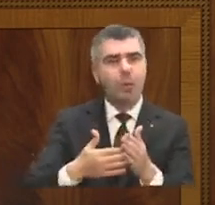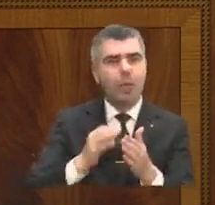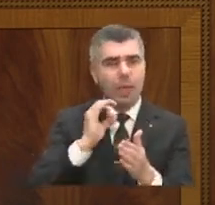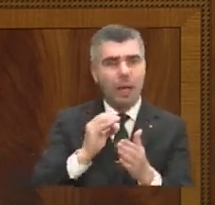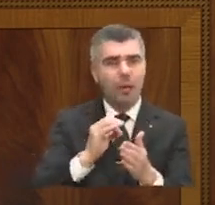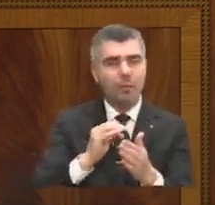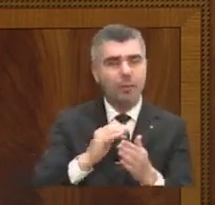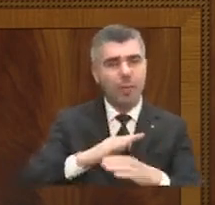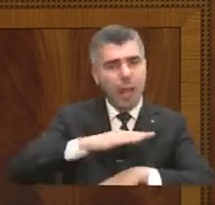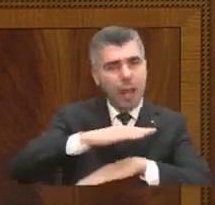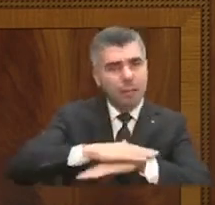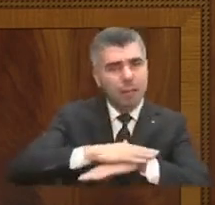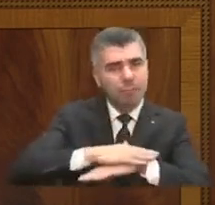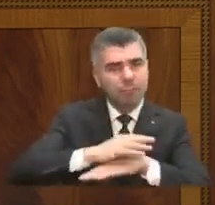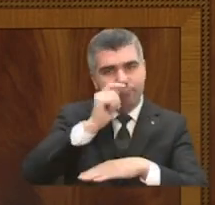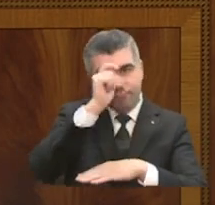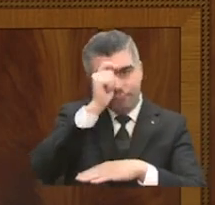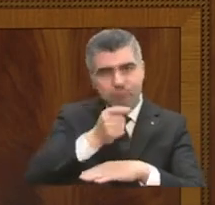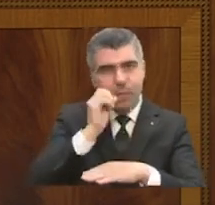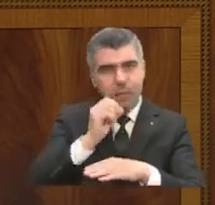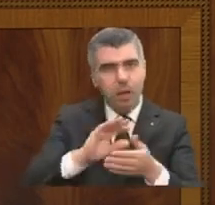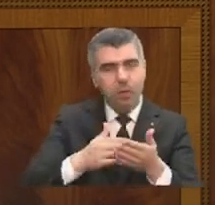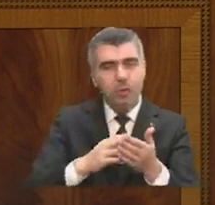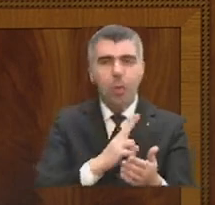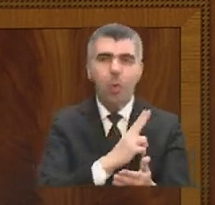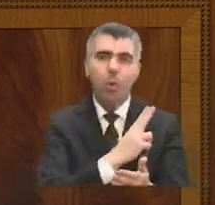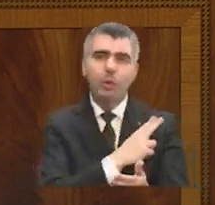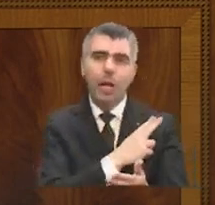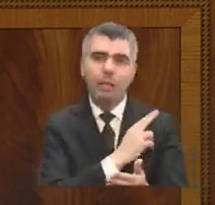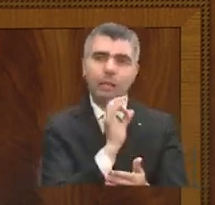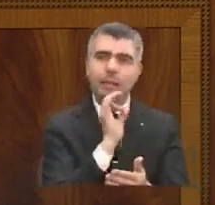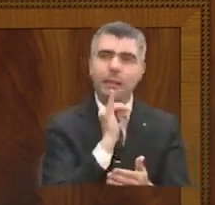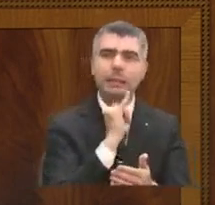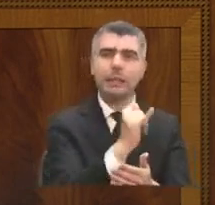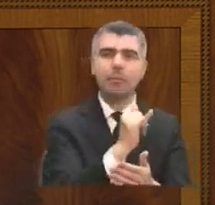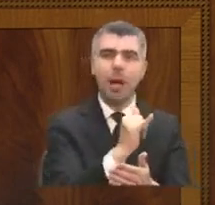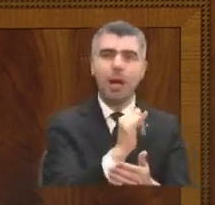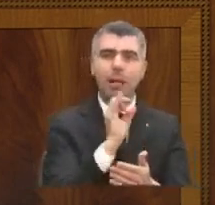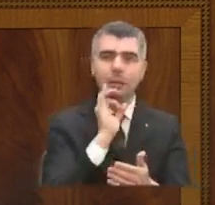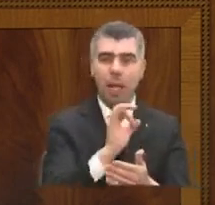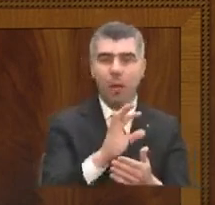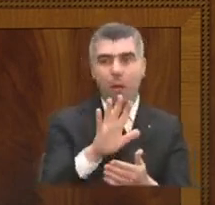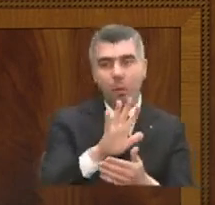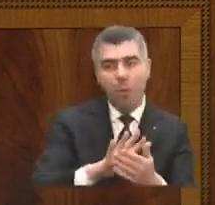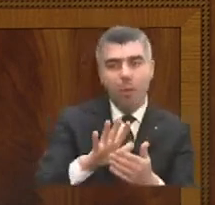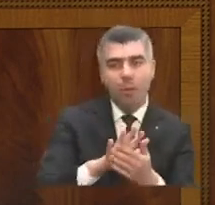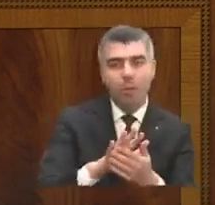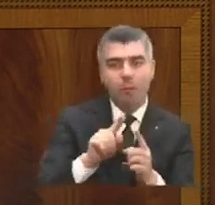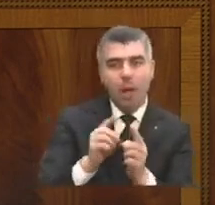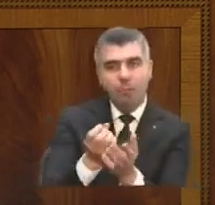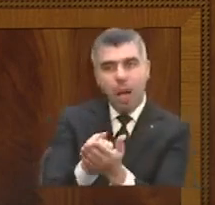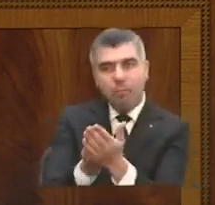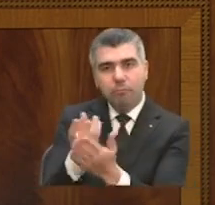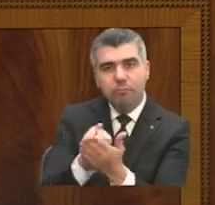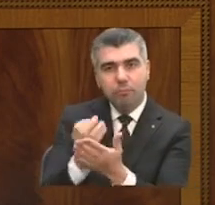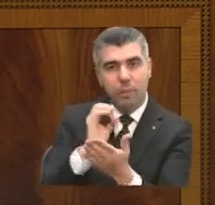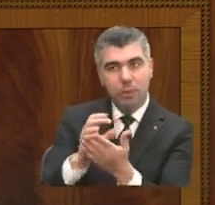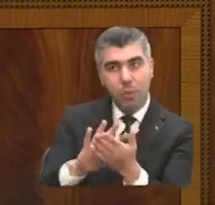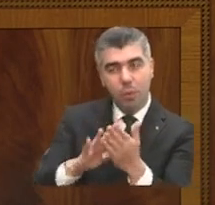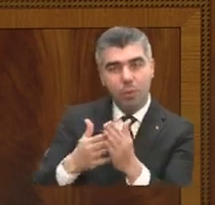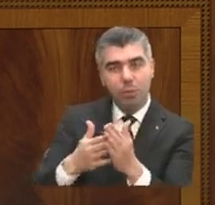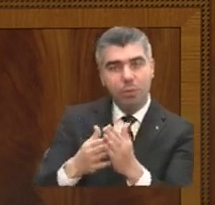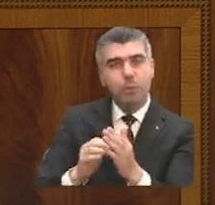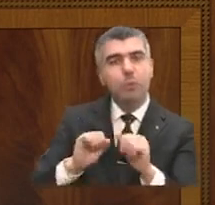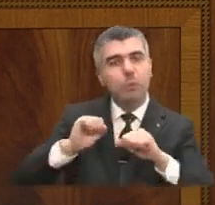التواضع والتخلي عن موقع الأستاذ الذي تحبون القيام به، وأنتم تقدمون الدروس للآخرين، وأن تعترفوا